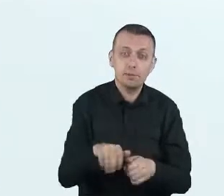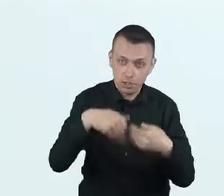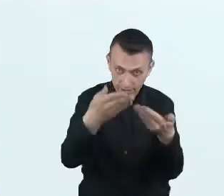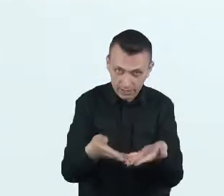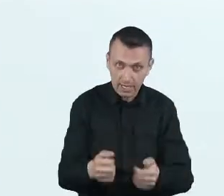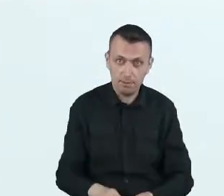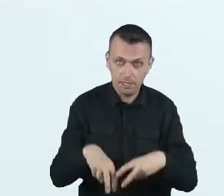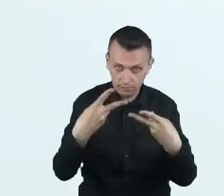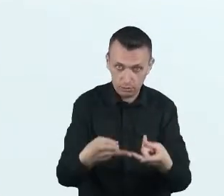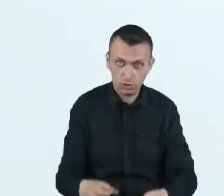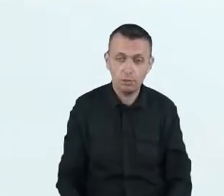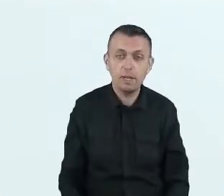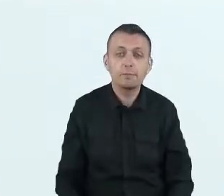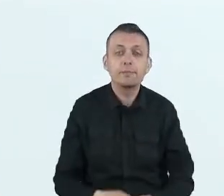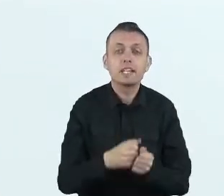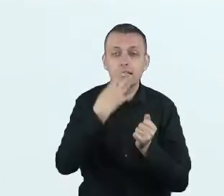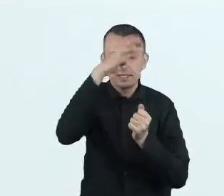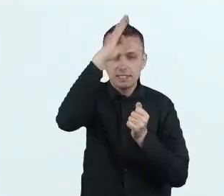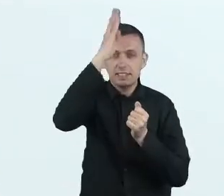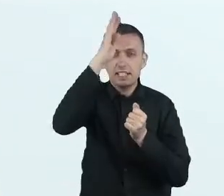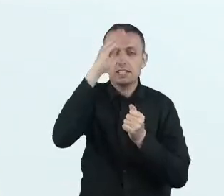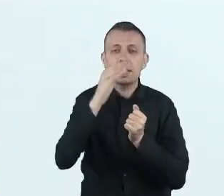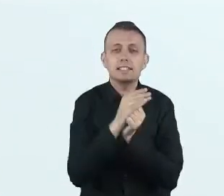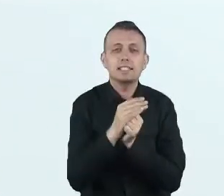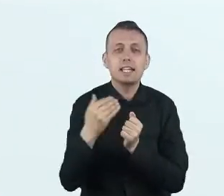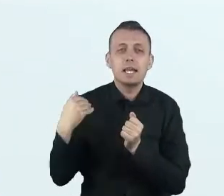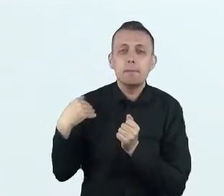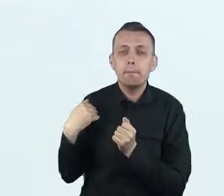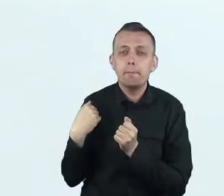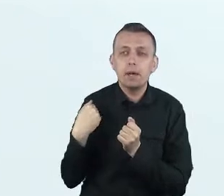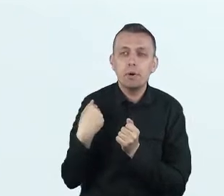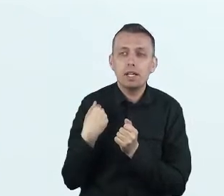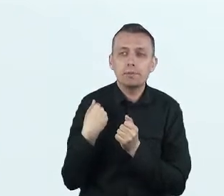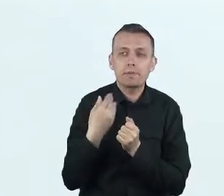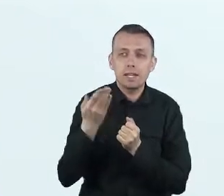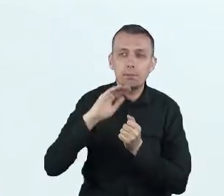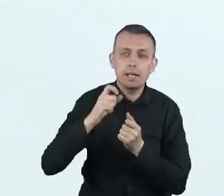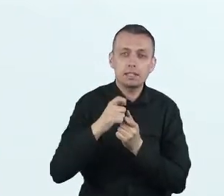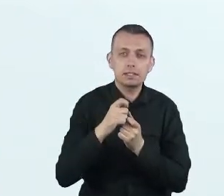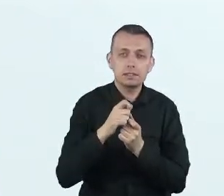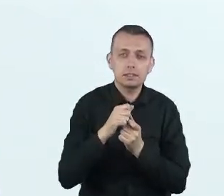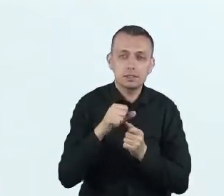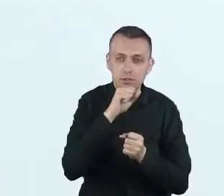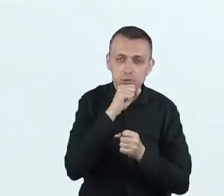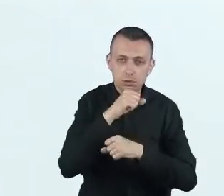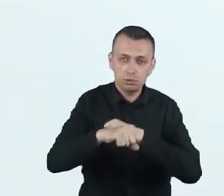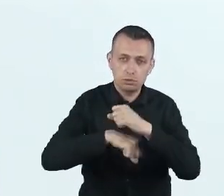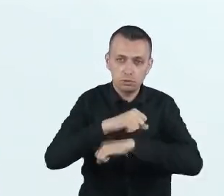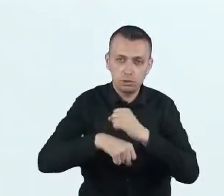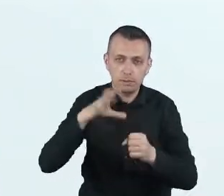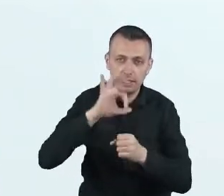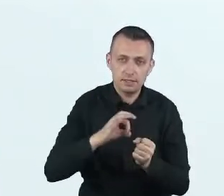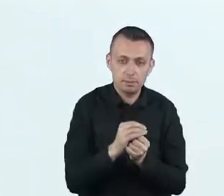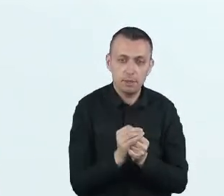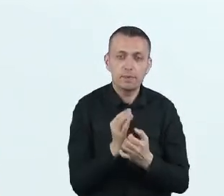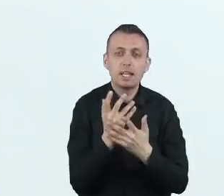jednostki w ostatnim czasie interweniowali w sprawach palących się łąk. Zwracajmy szczególną uwagę na obszary niezagospodarowane i informujmy służby,